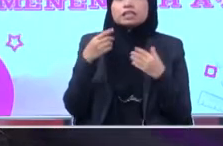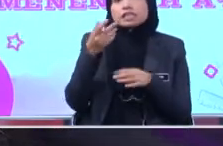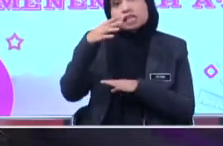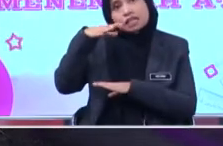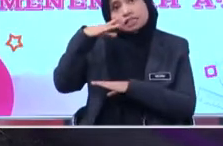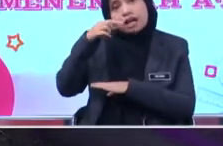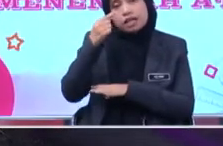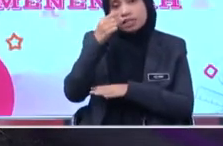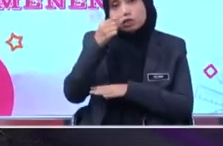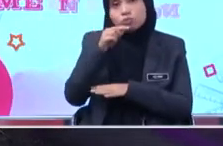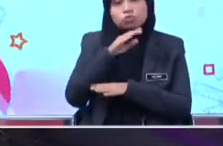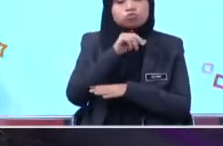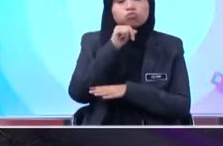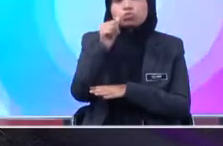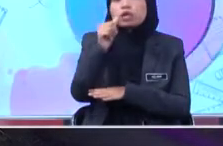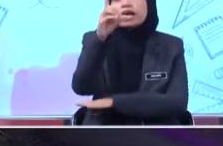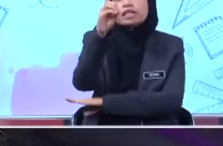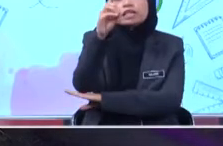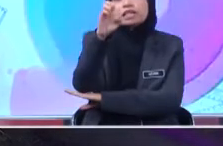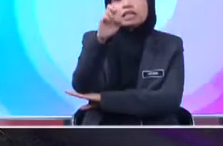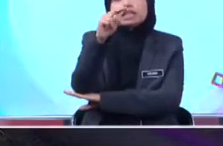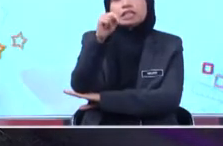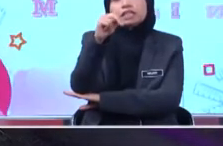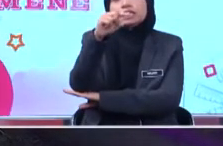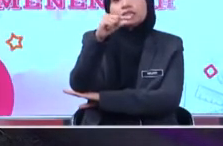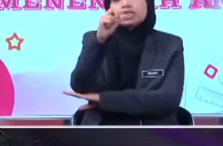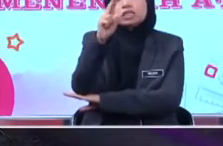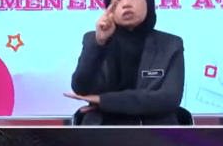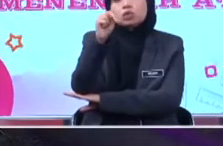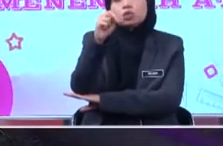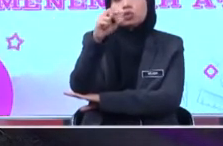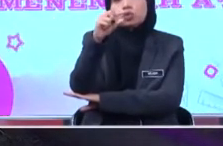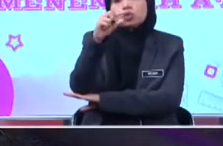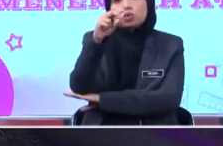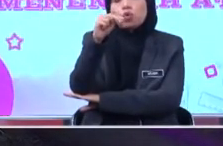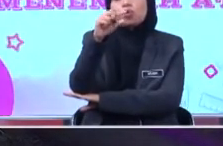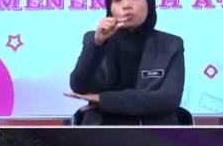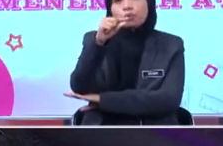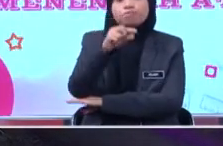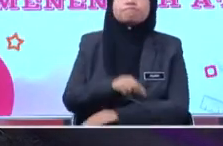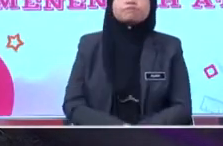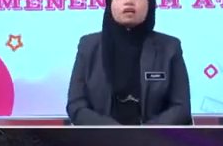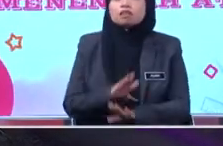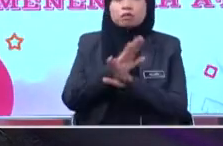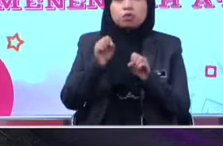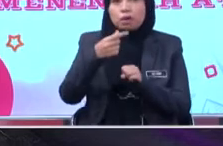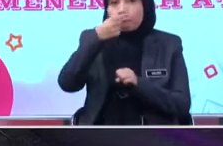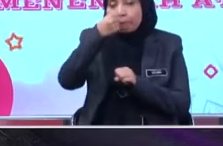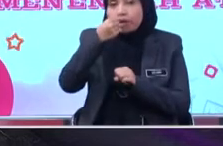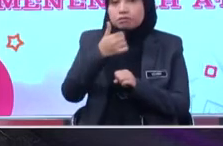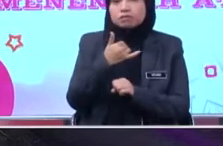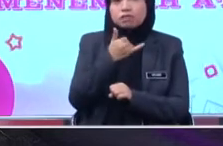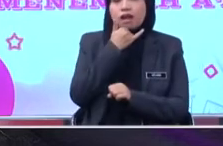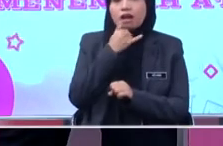Insyaallah oke nah tapi tak oleh sampai kamu nak ke pihak kalau kepilih atau Lina pun Pa hanya